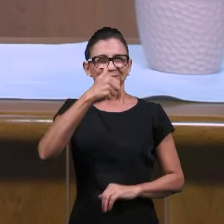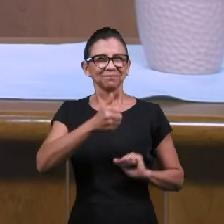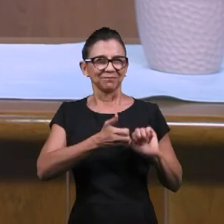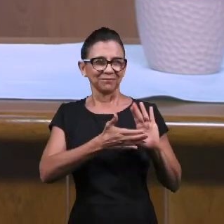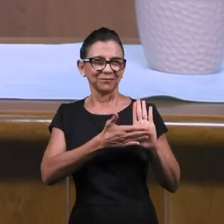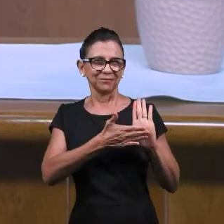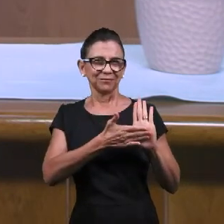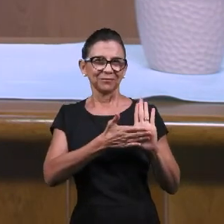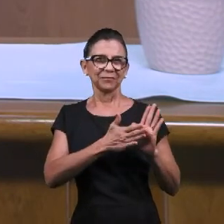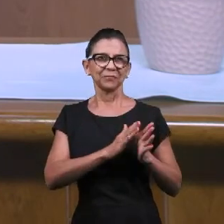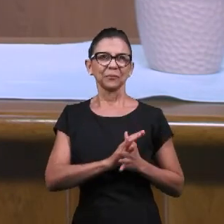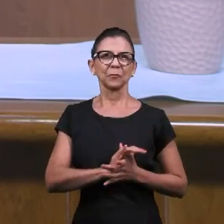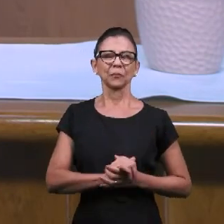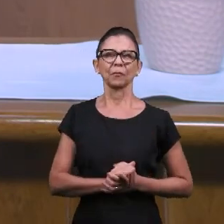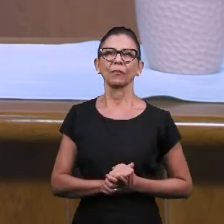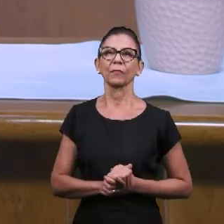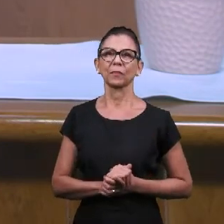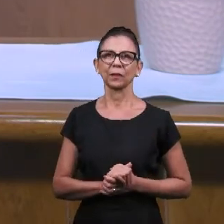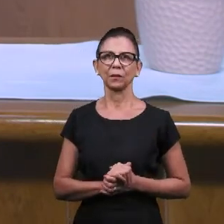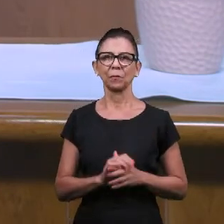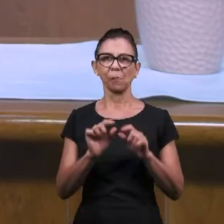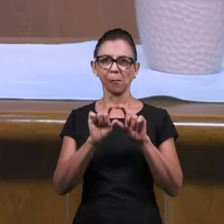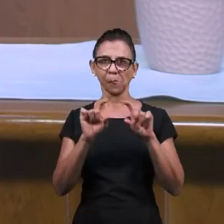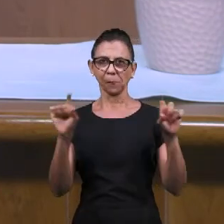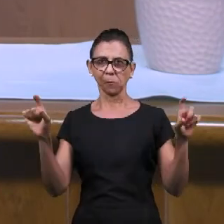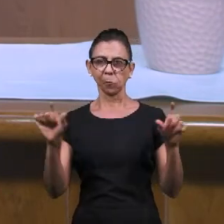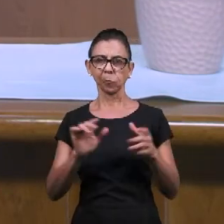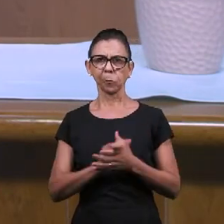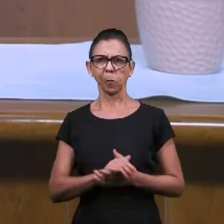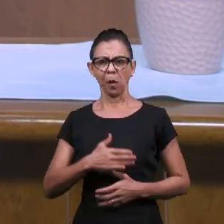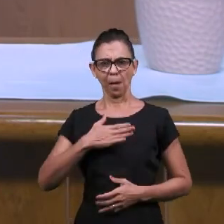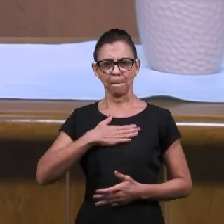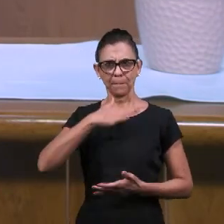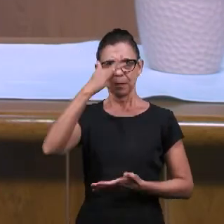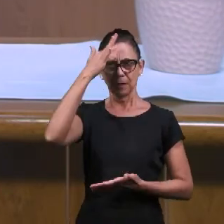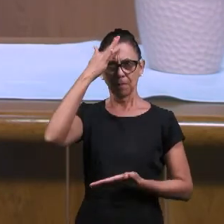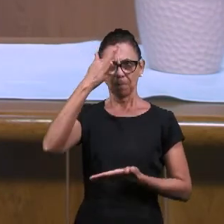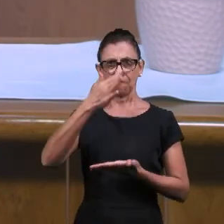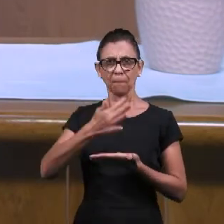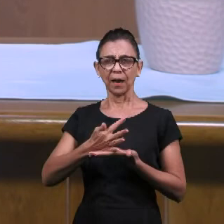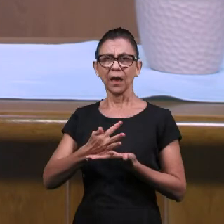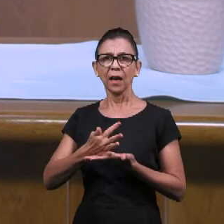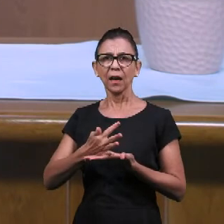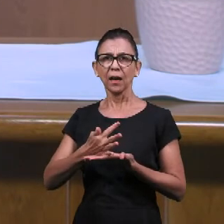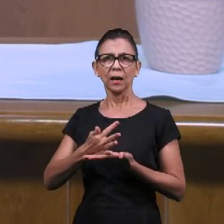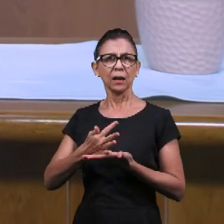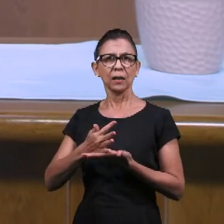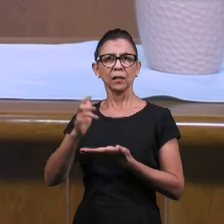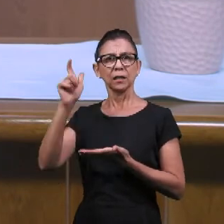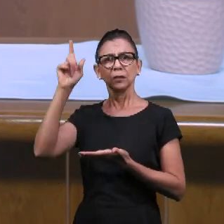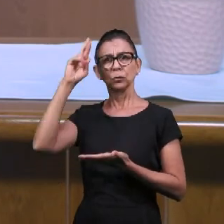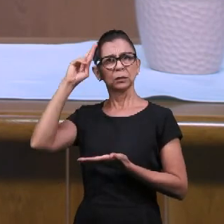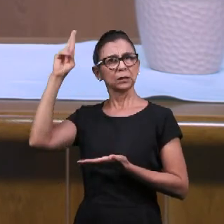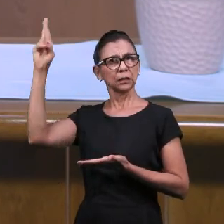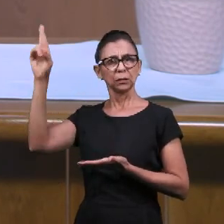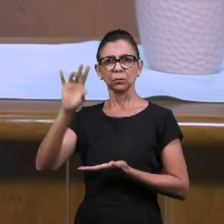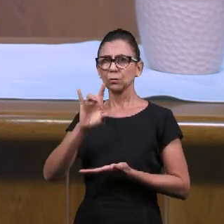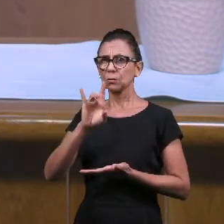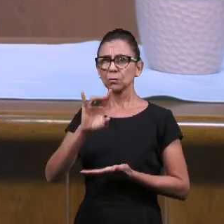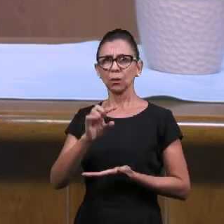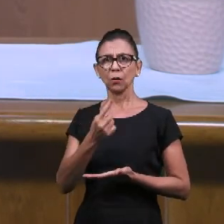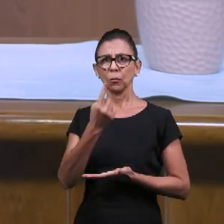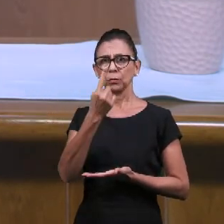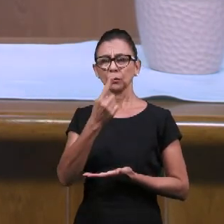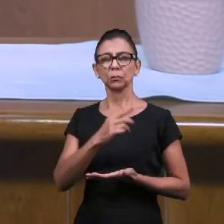будет прославлено имя Господня. Это прекрасный псалом. Вера